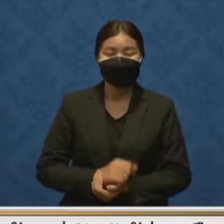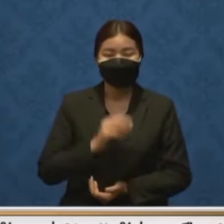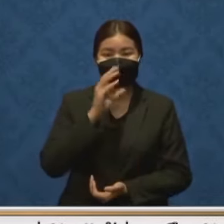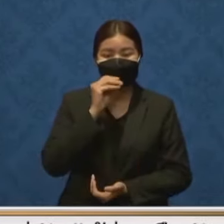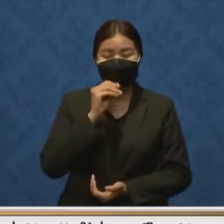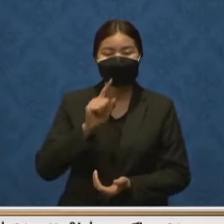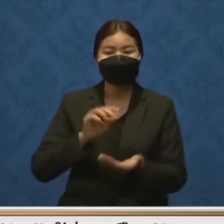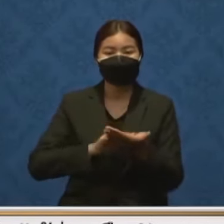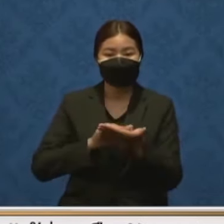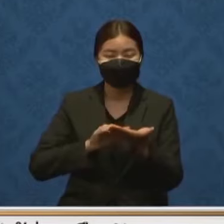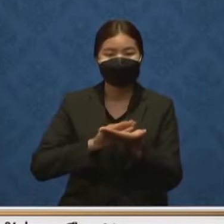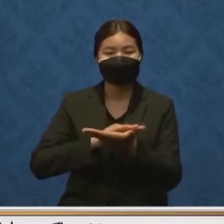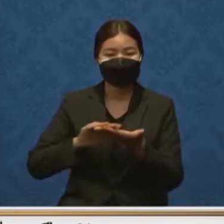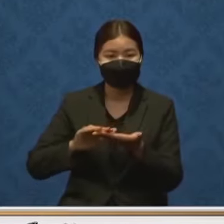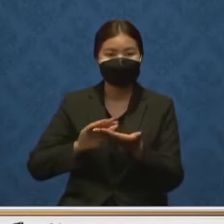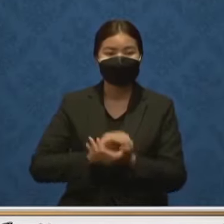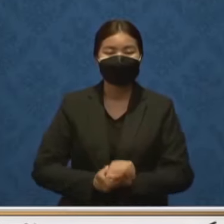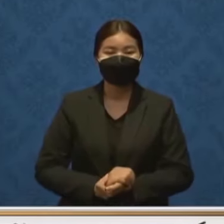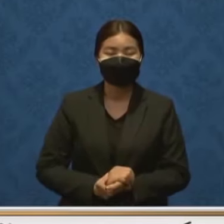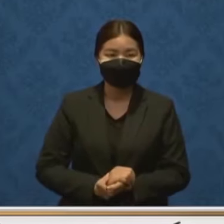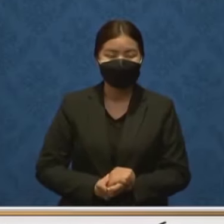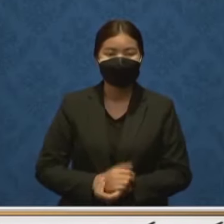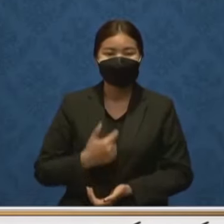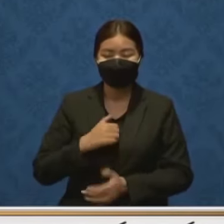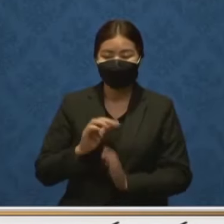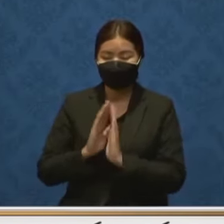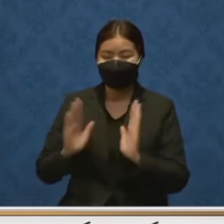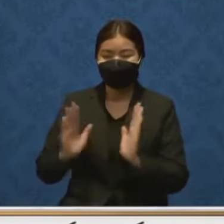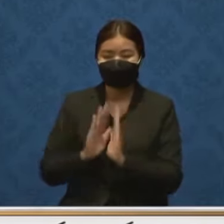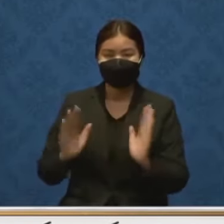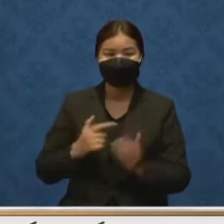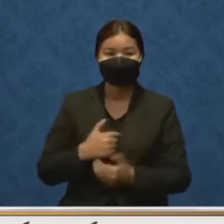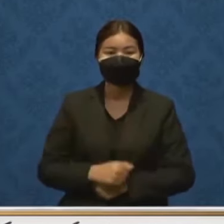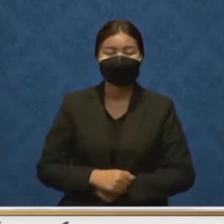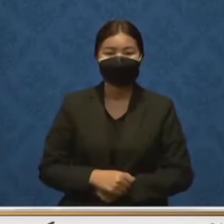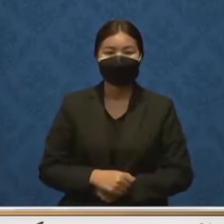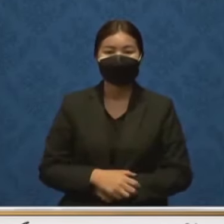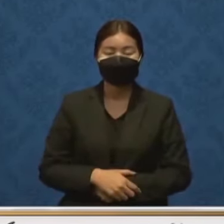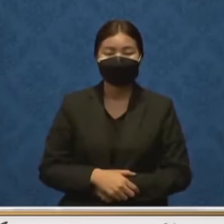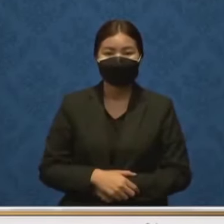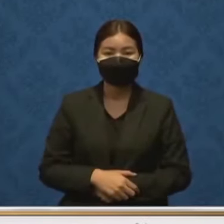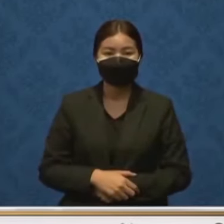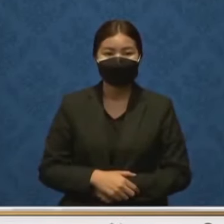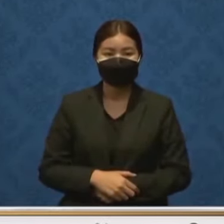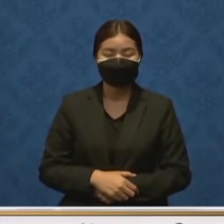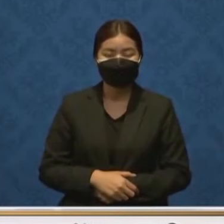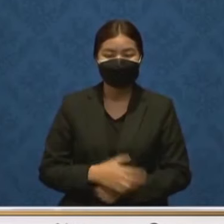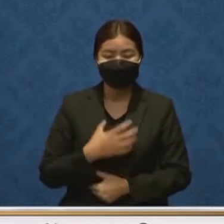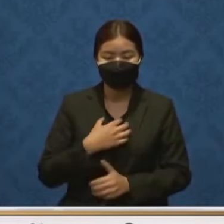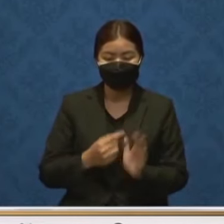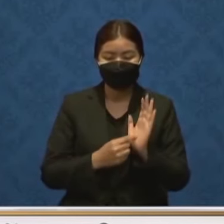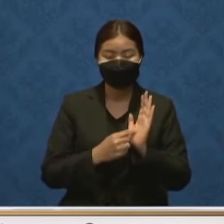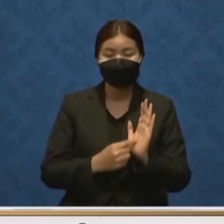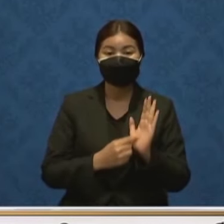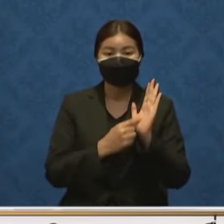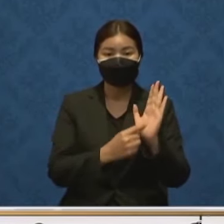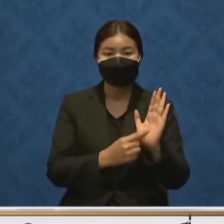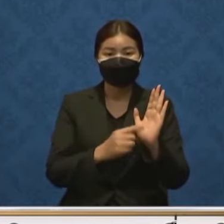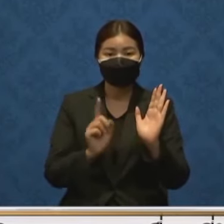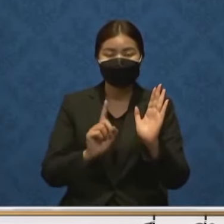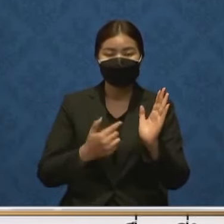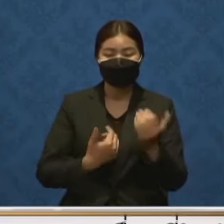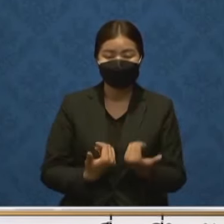ได้เพื่อนแล้วครับเชิญด้วยครับขอบคุณค่ะดิฉันไม่นับญาติกับโจรค่ะถ้าประธานค้าที่จะขอยกตัวอย่างนะคะสิ่ง